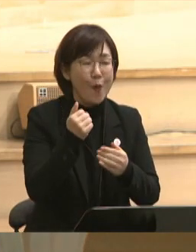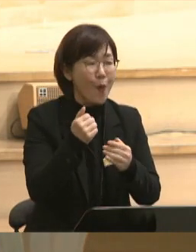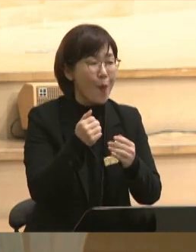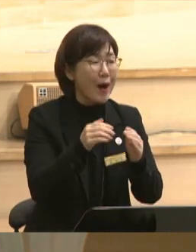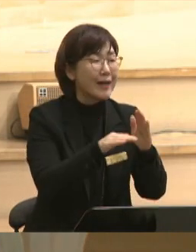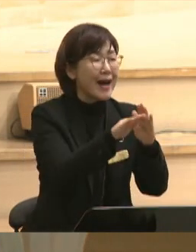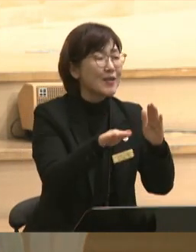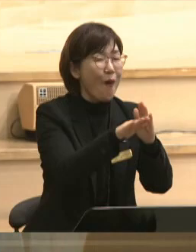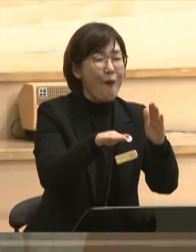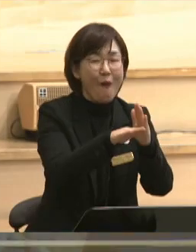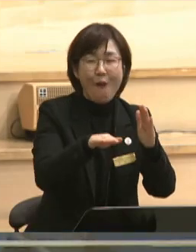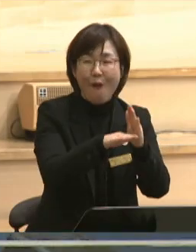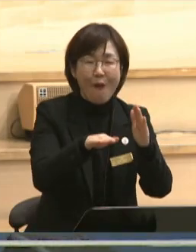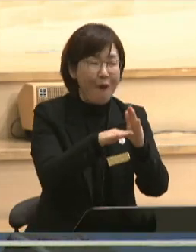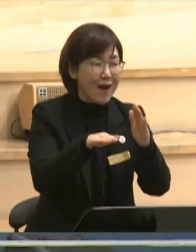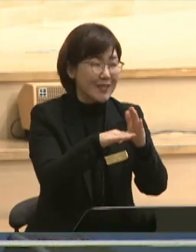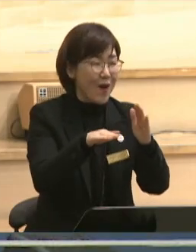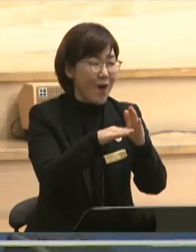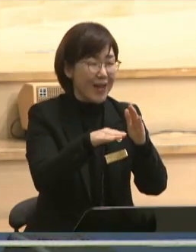뜨거웠습니다